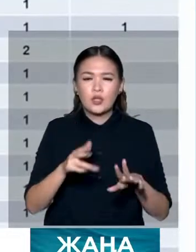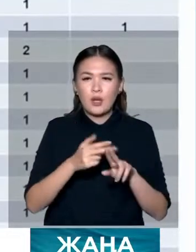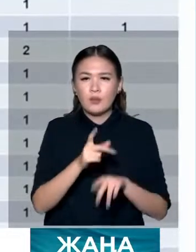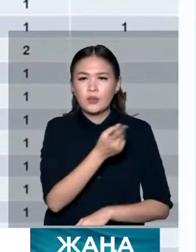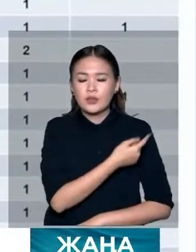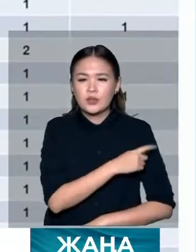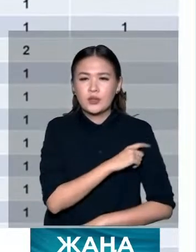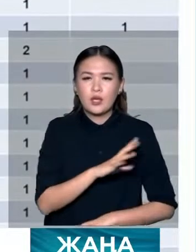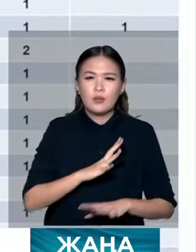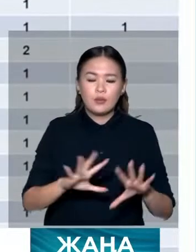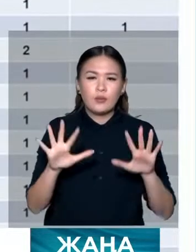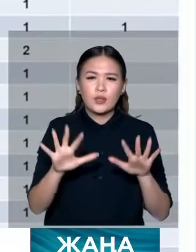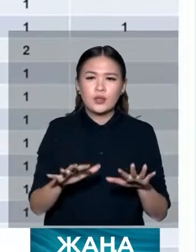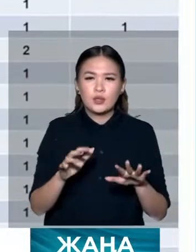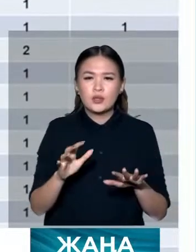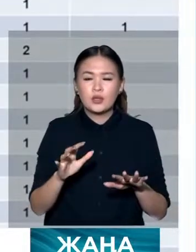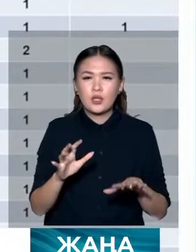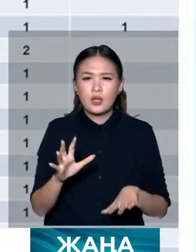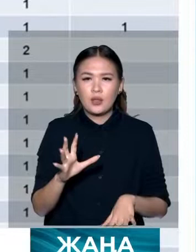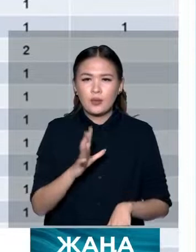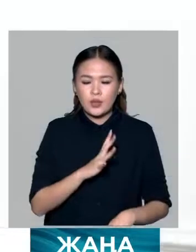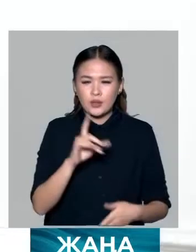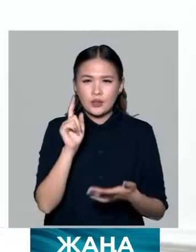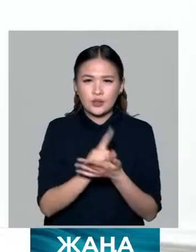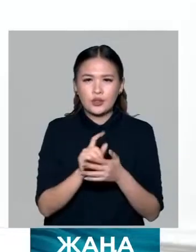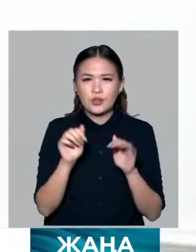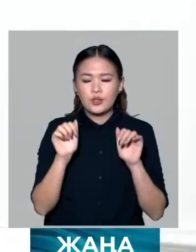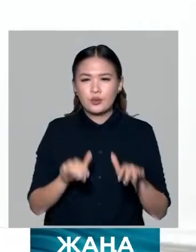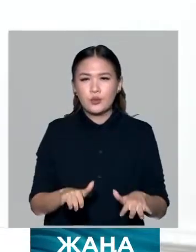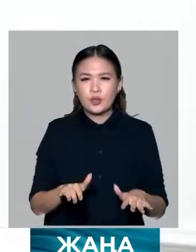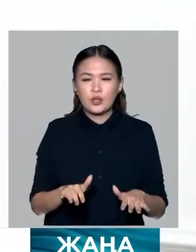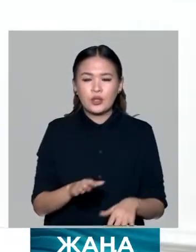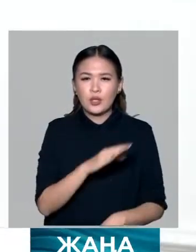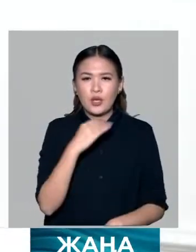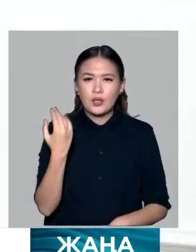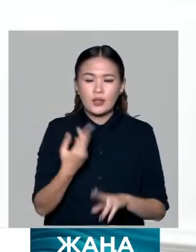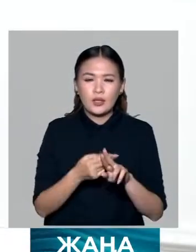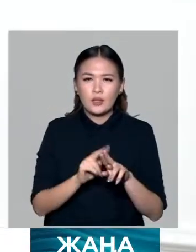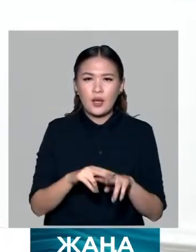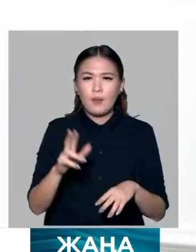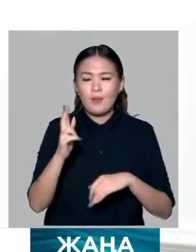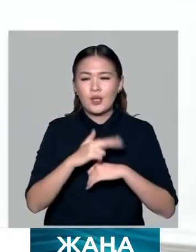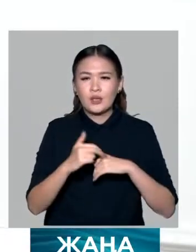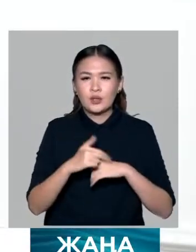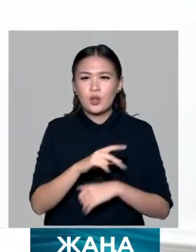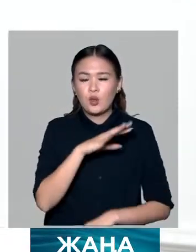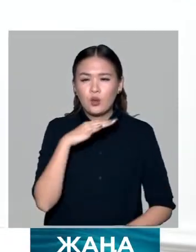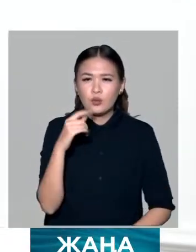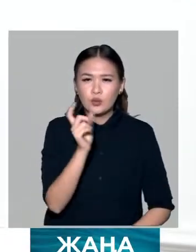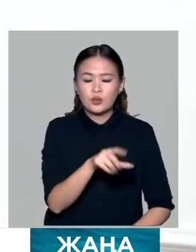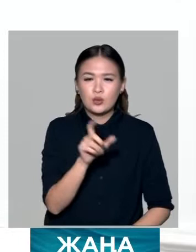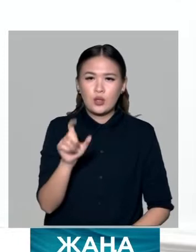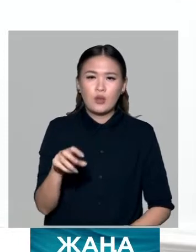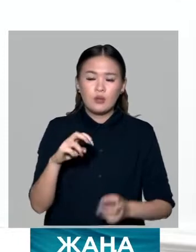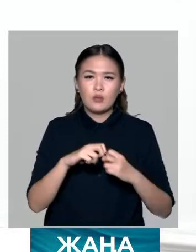медицина қызметкерлері мен наркологтардың тиісті шешімі қабылдағысы келмейді. Нәтижесінде полицейлер көбінесе бұл мәселемен